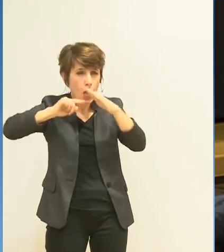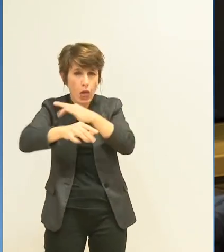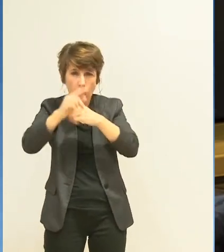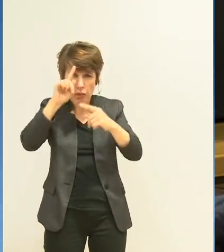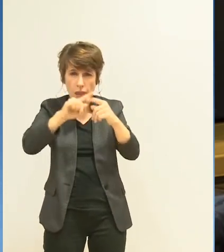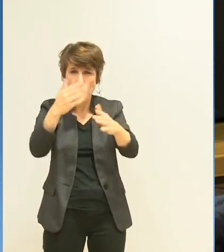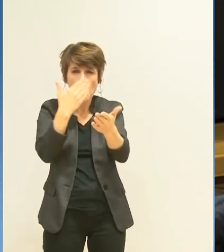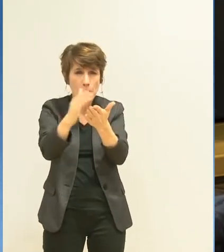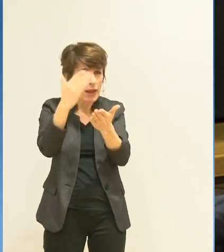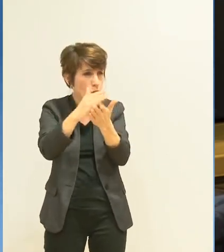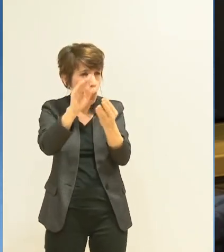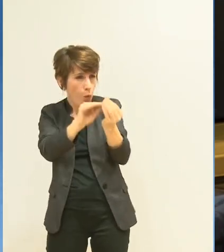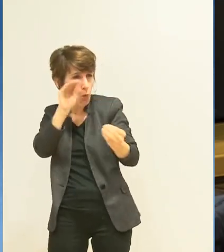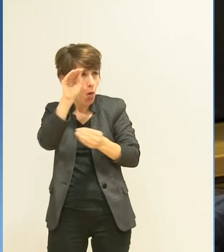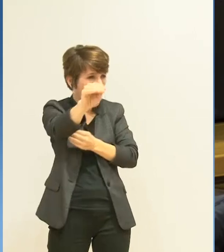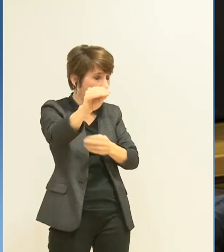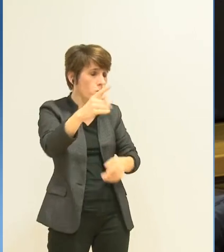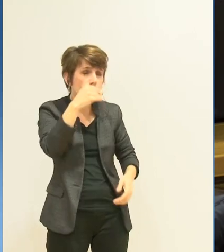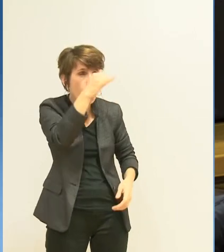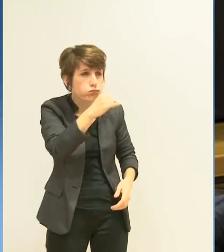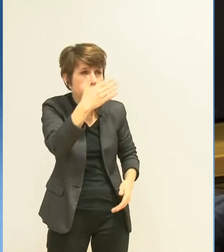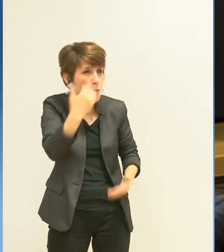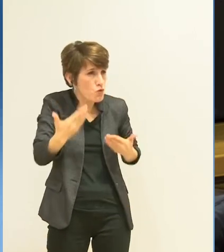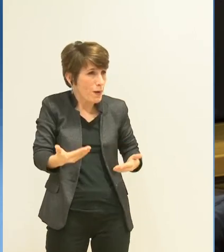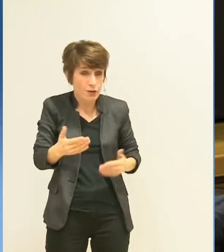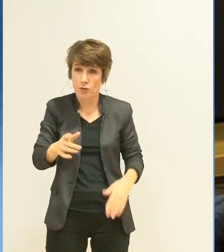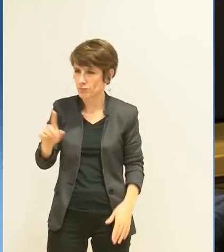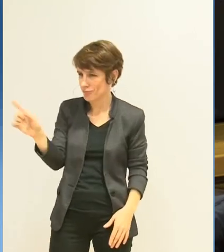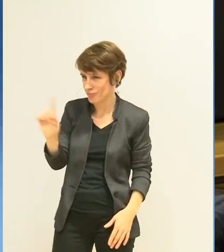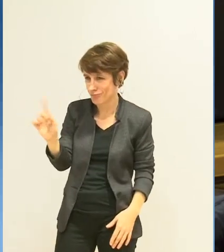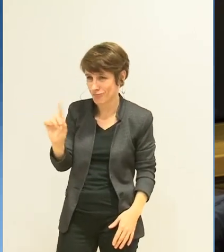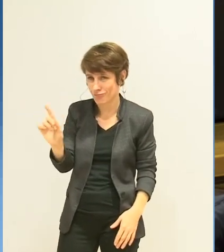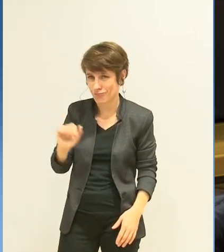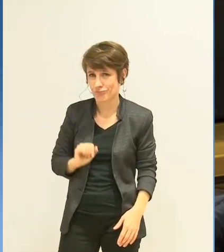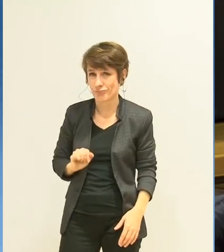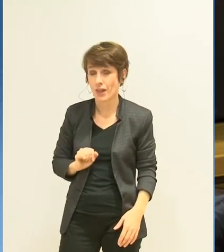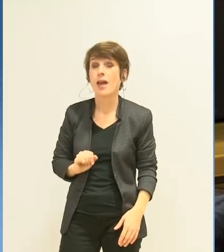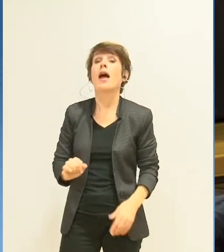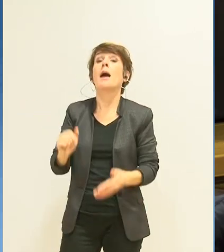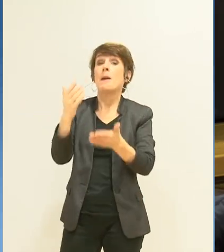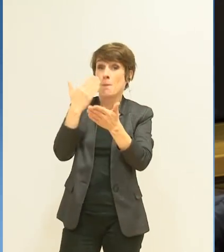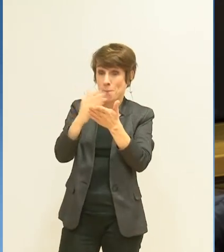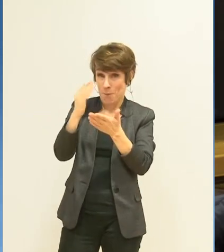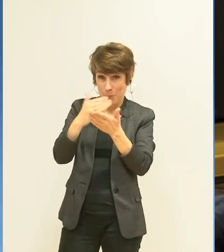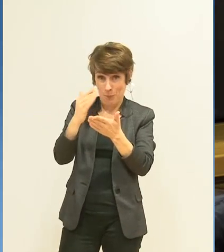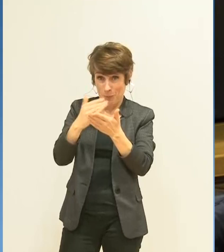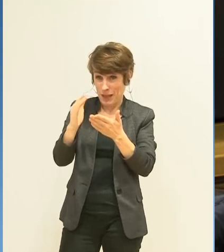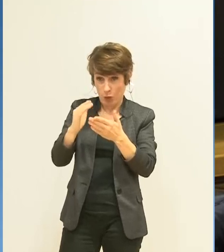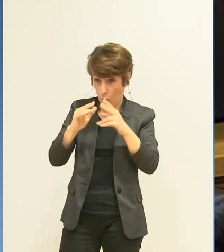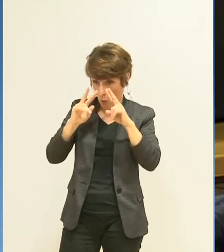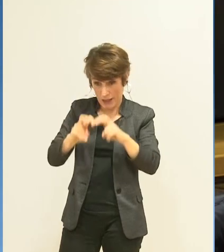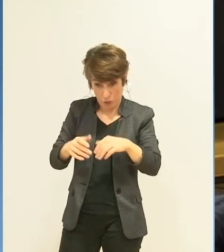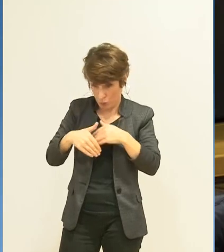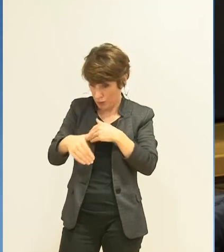fait ce diagnostique et cette estimation l'étude des bétons elle aura été faite que de toute façon